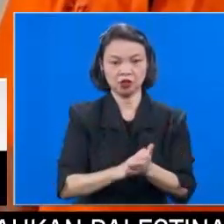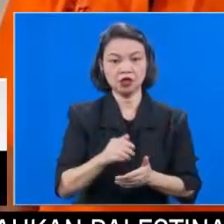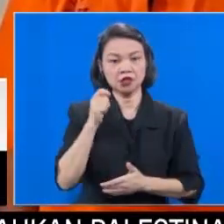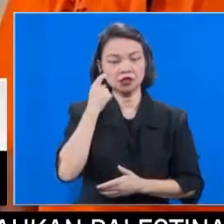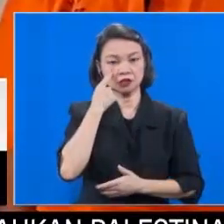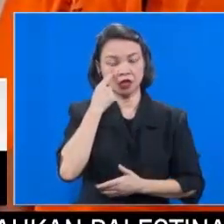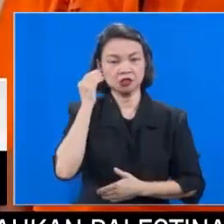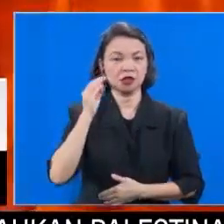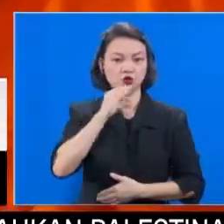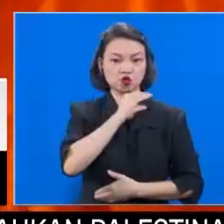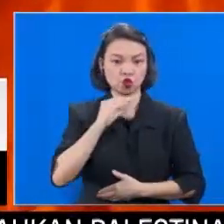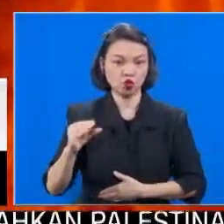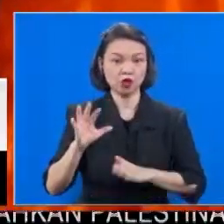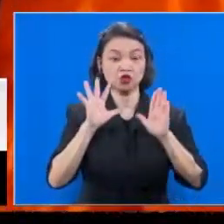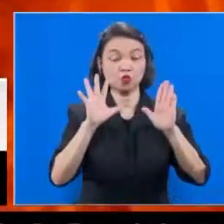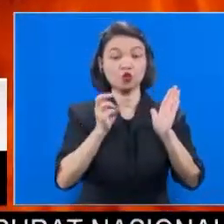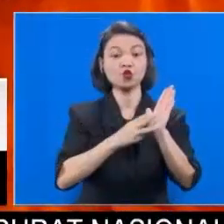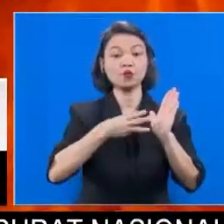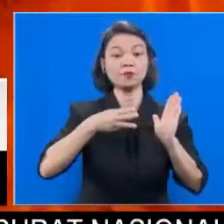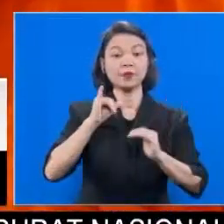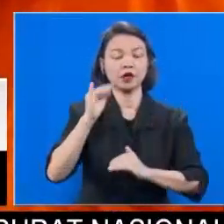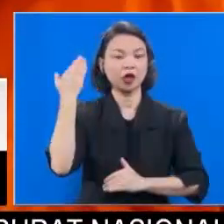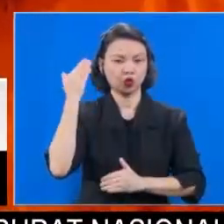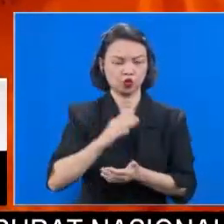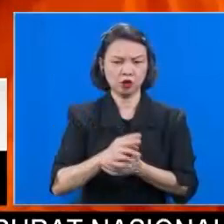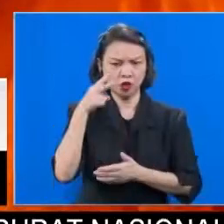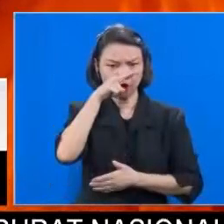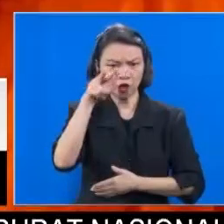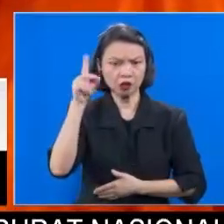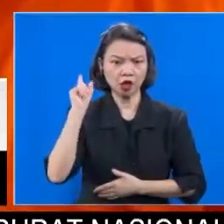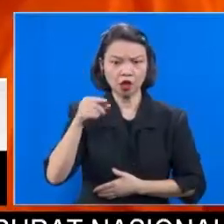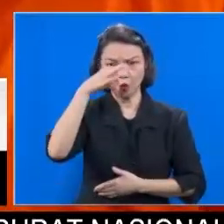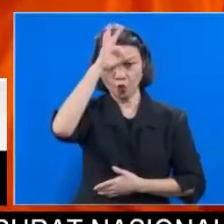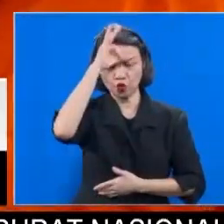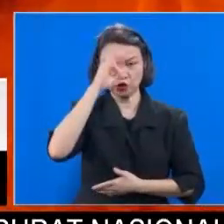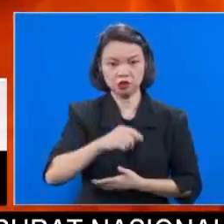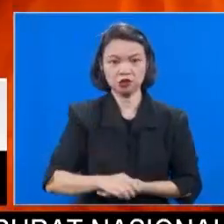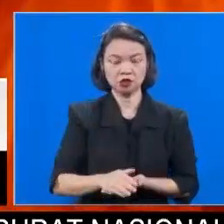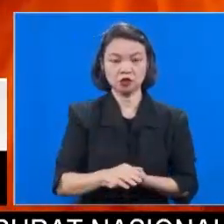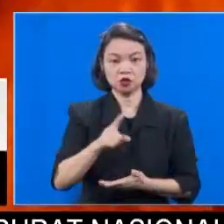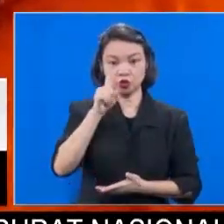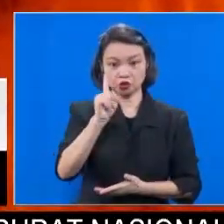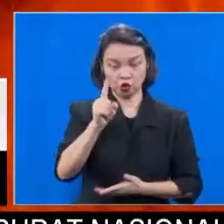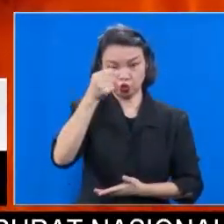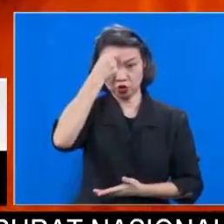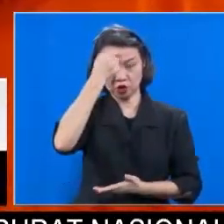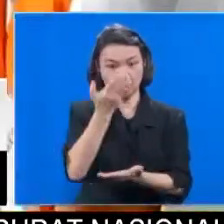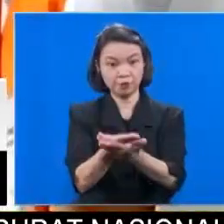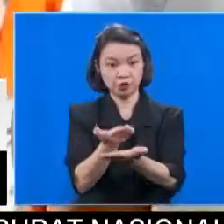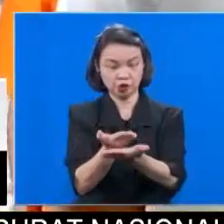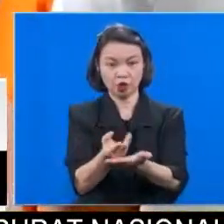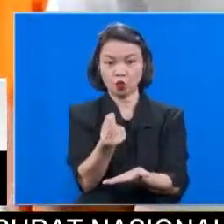sore 10 Mei lalu melihat Ipda Ghazali ada di lokasi tambang salah satu tersangka lantas meminta uang sebesar Rp50.000